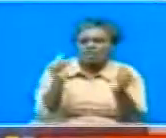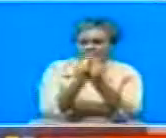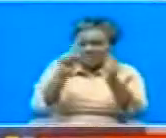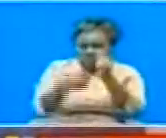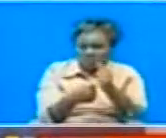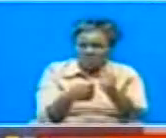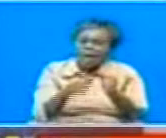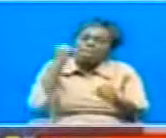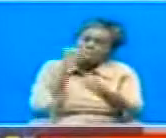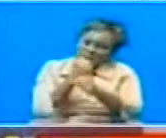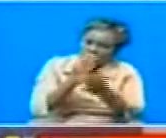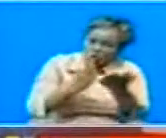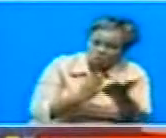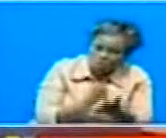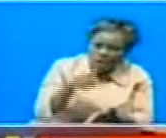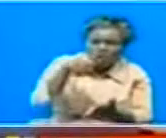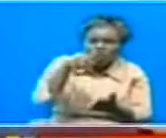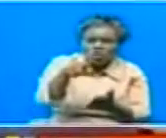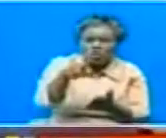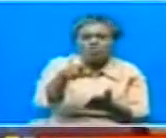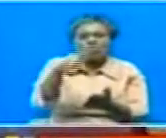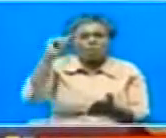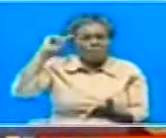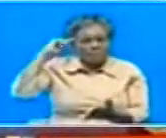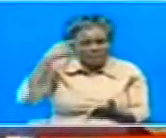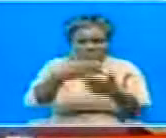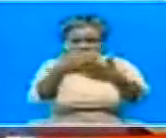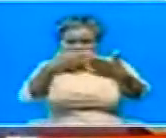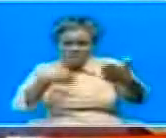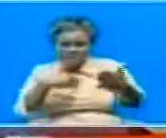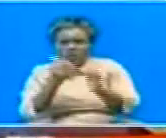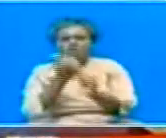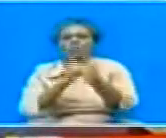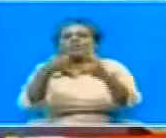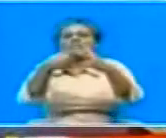lakini hakikisha umeweka beti yako kabla mchezo kuanza.